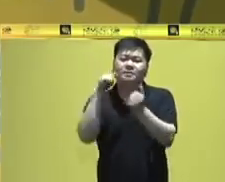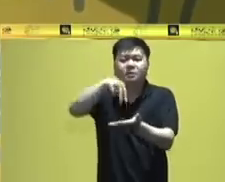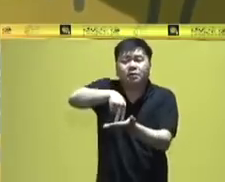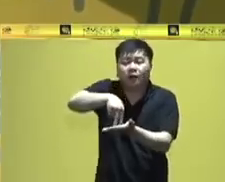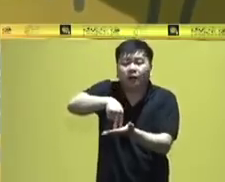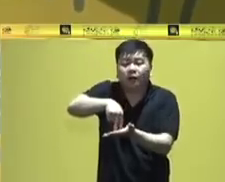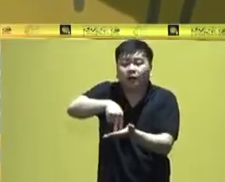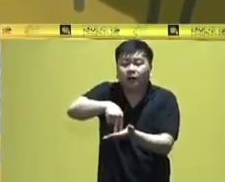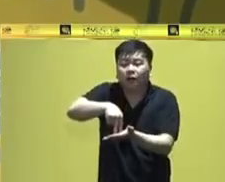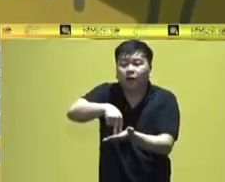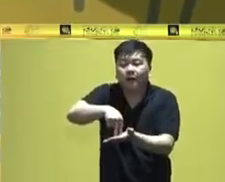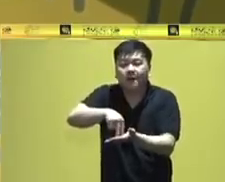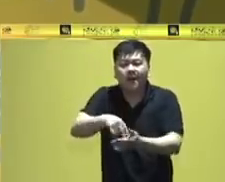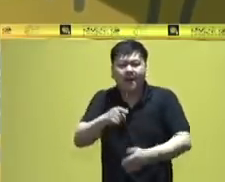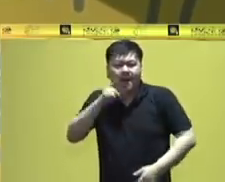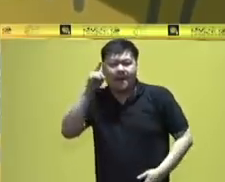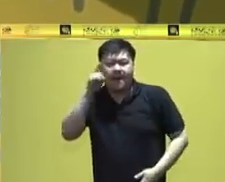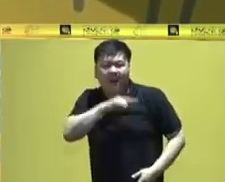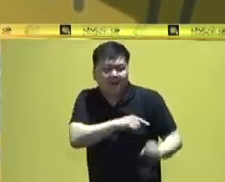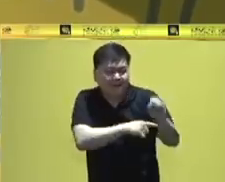지금 아주 못된